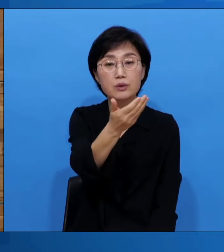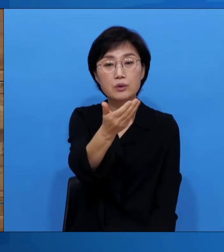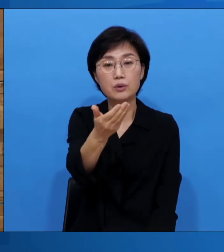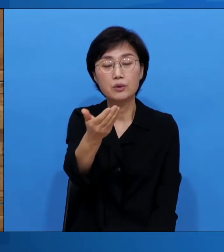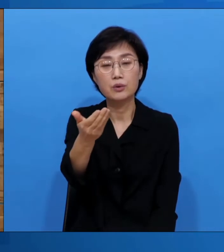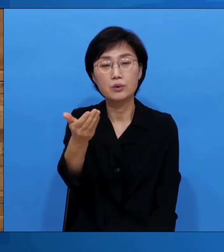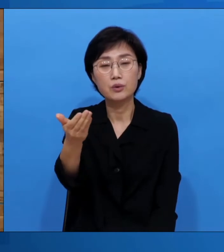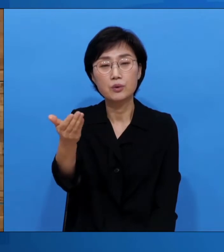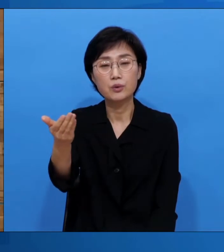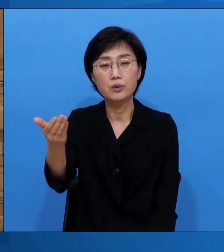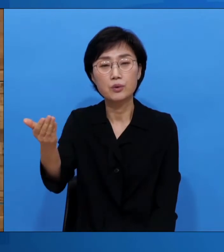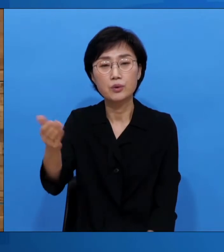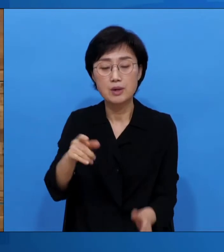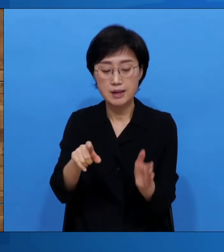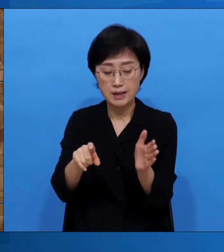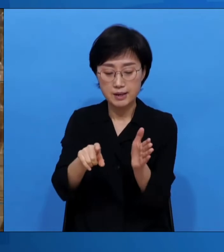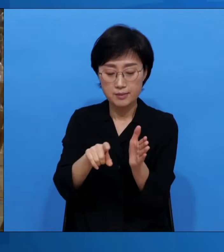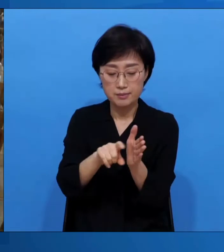의심하리요